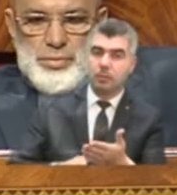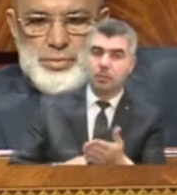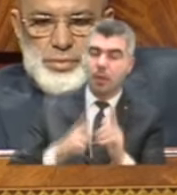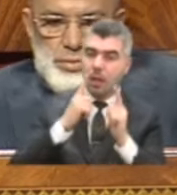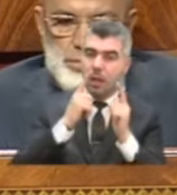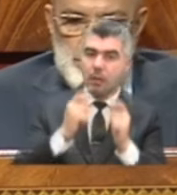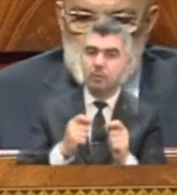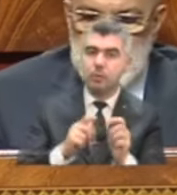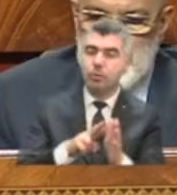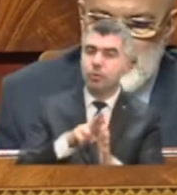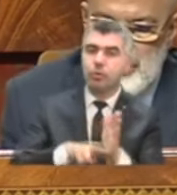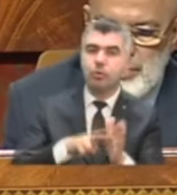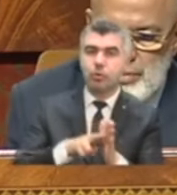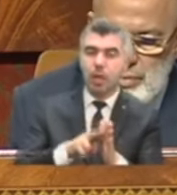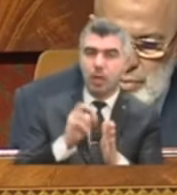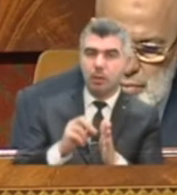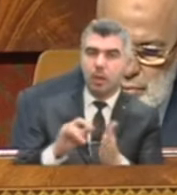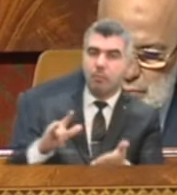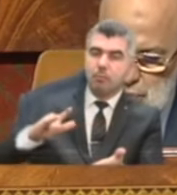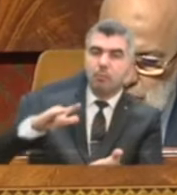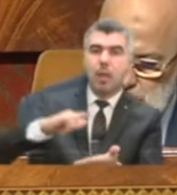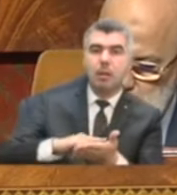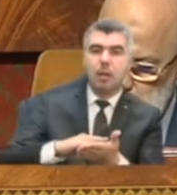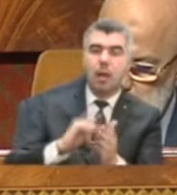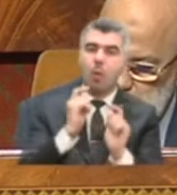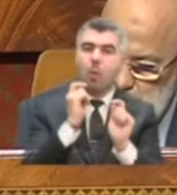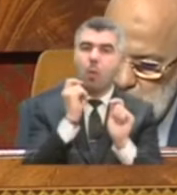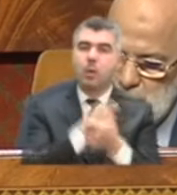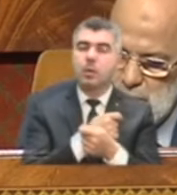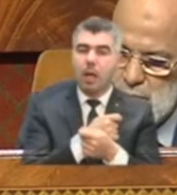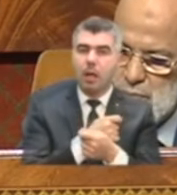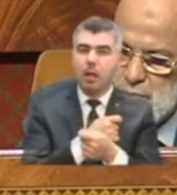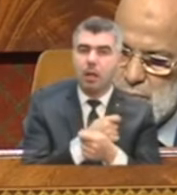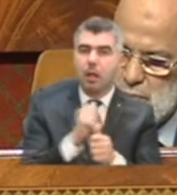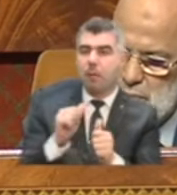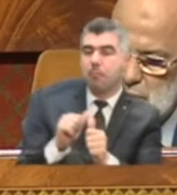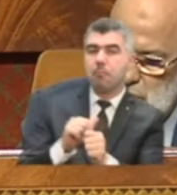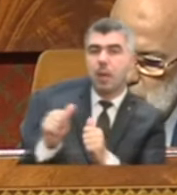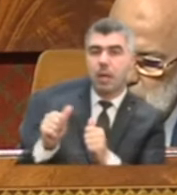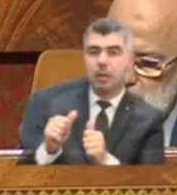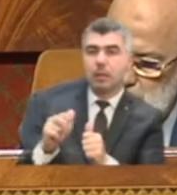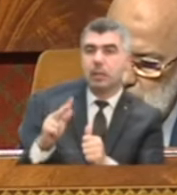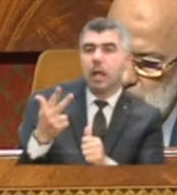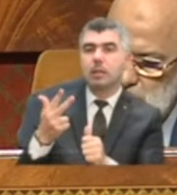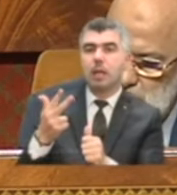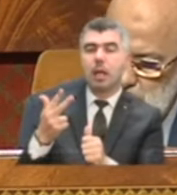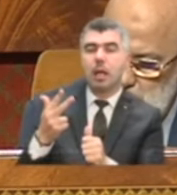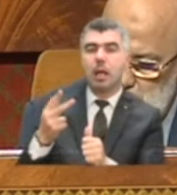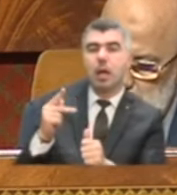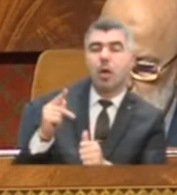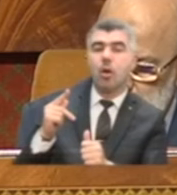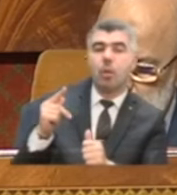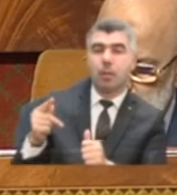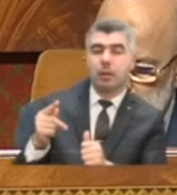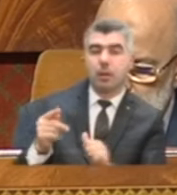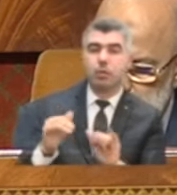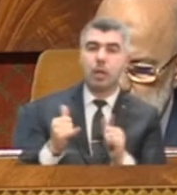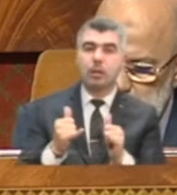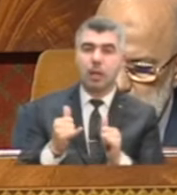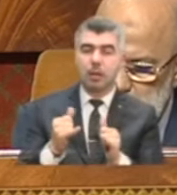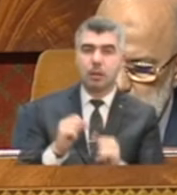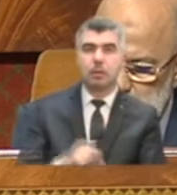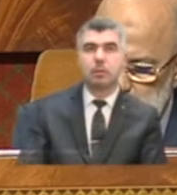الجهه الشرقيه، وخاصه المطار ديال انقاد اللي كيبعد على الجزائر 3 كيلومتر، ولهذا خص يكون مجهز في احسن